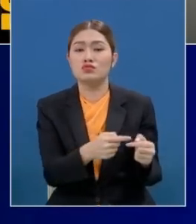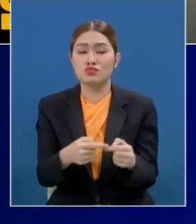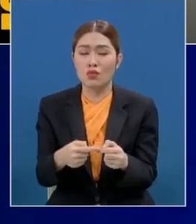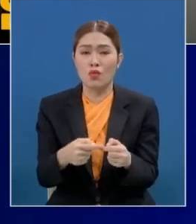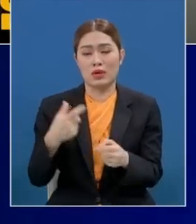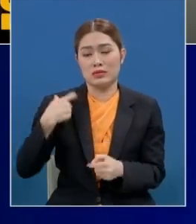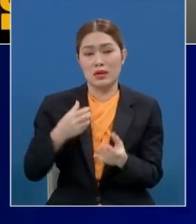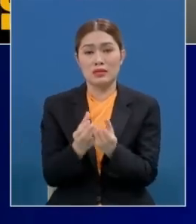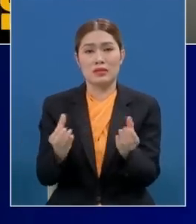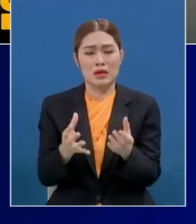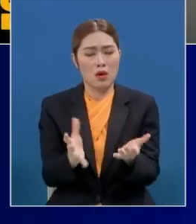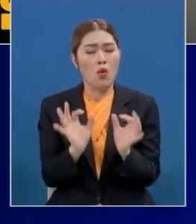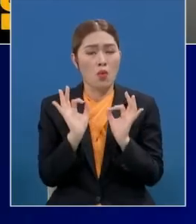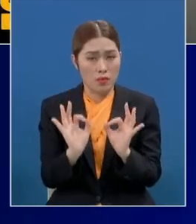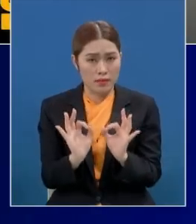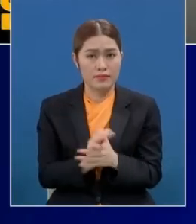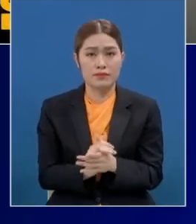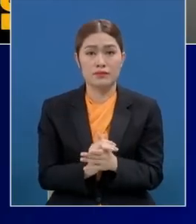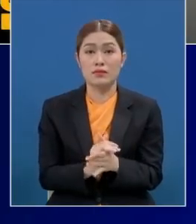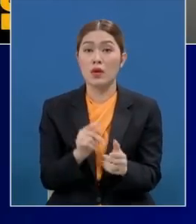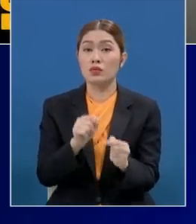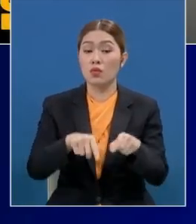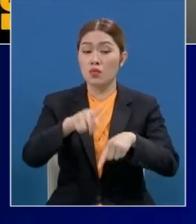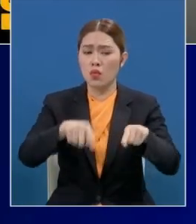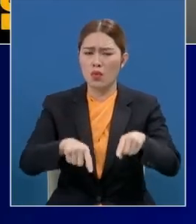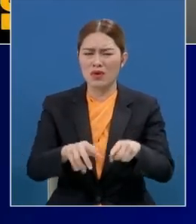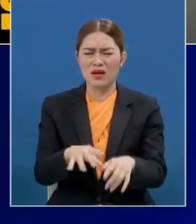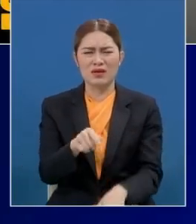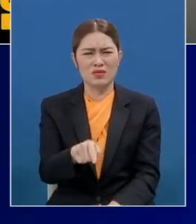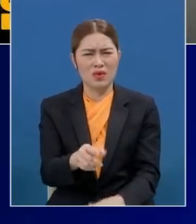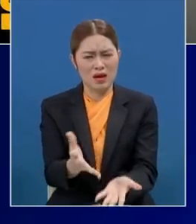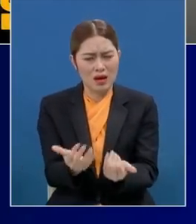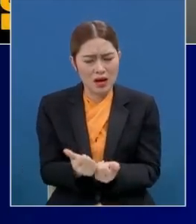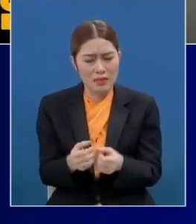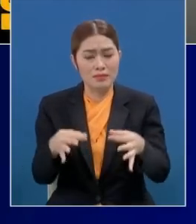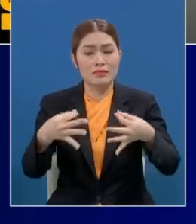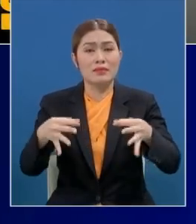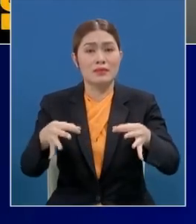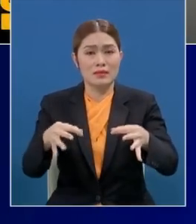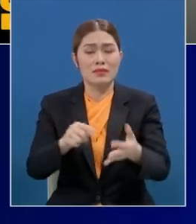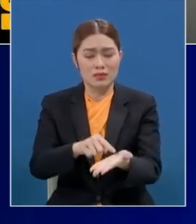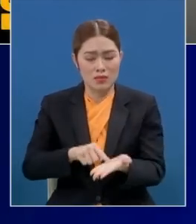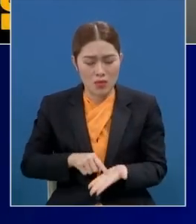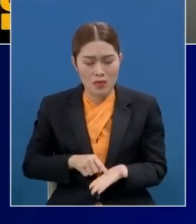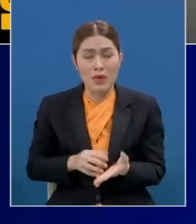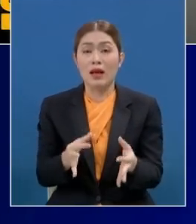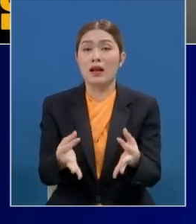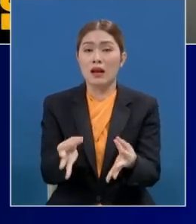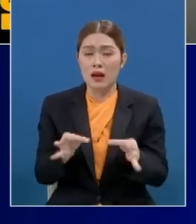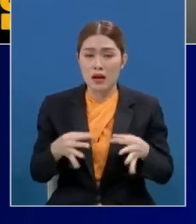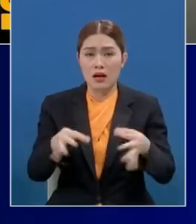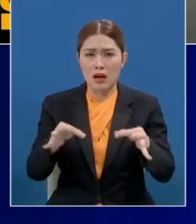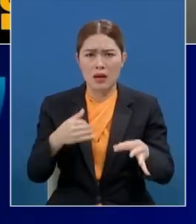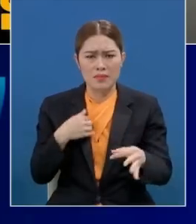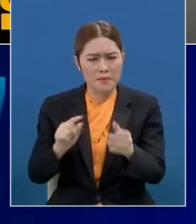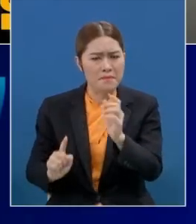ศาลรัฐธรรมนูญทันทีโดยคดีหุ้นสื่อเนี่ยยังเป็นแค่เรื่องการรับเอกสารคือรับคำร้องทางธุรการแต่ดัน